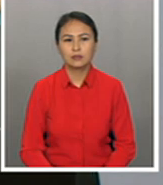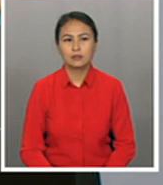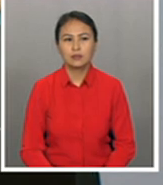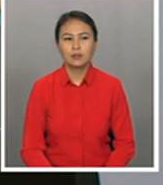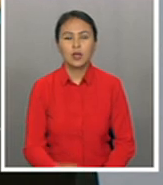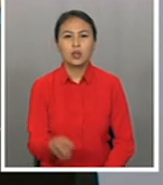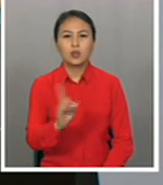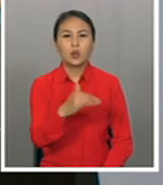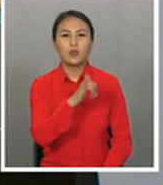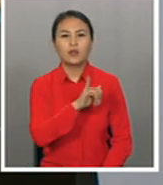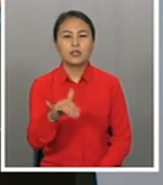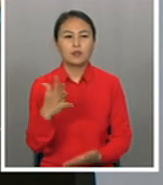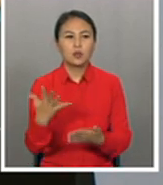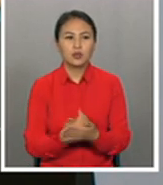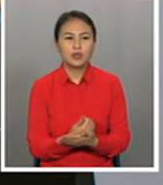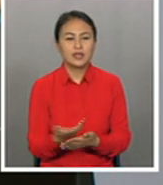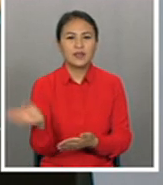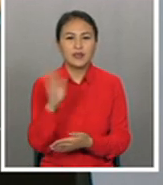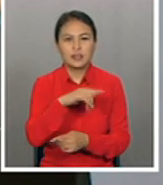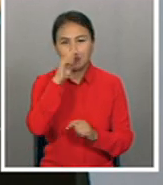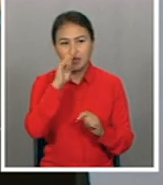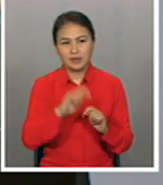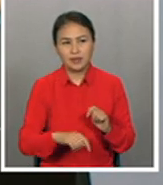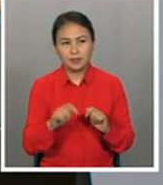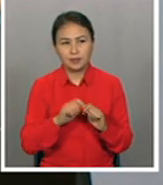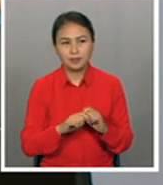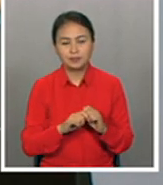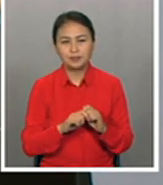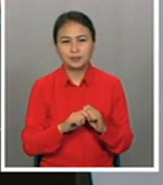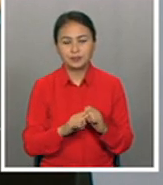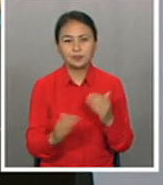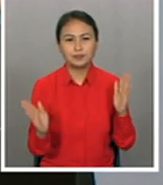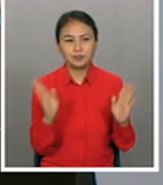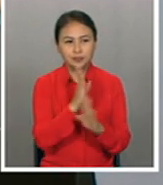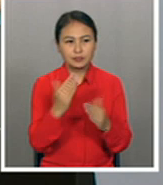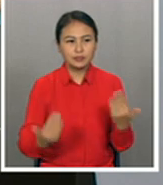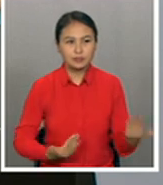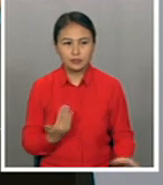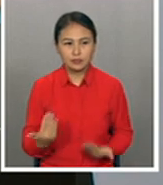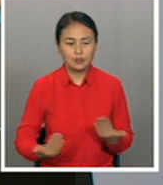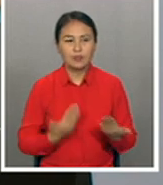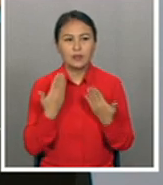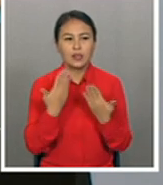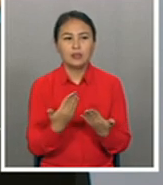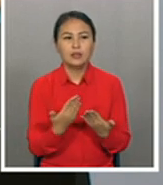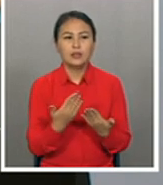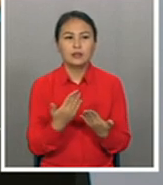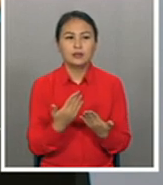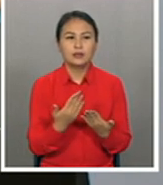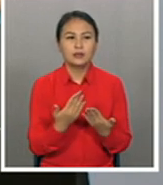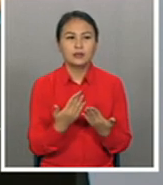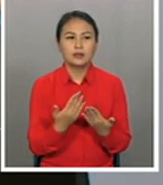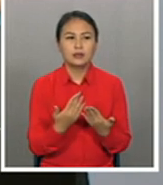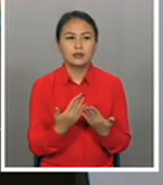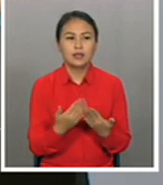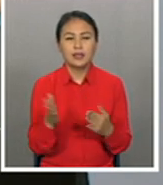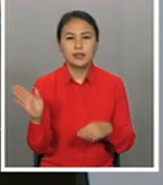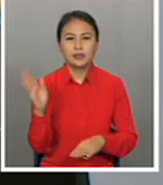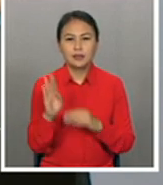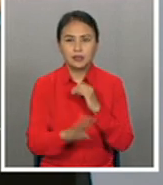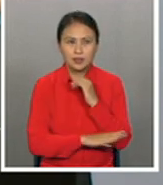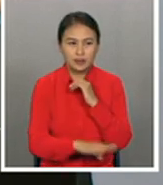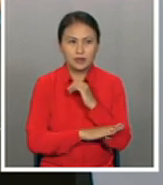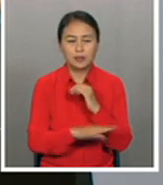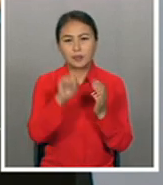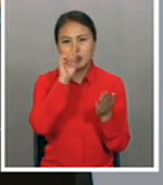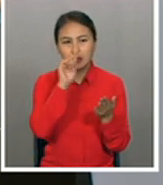Что у вас получилось? Давайте проверим. К живой природе относятся предметы – деревья,